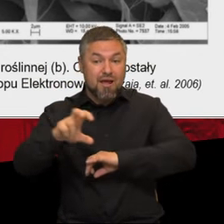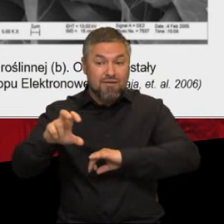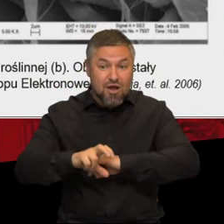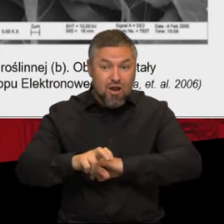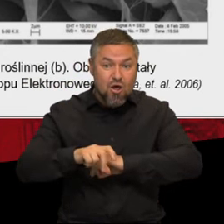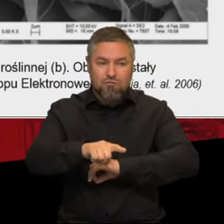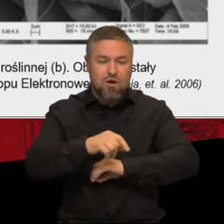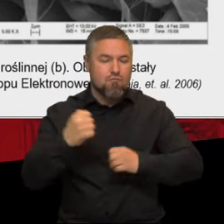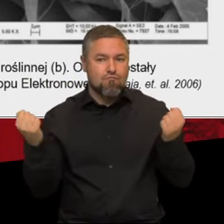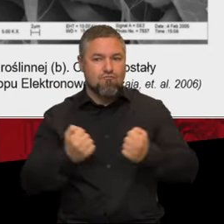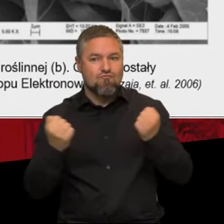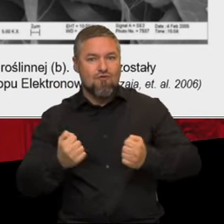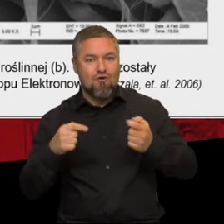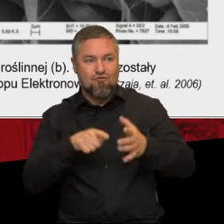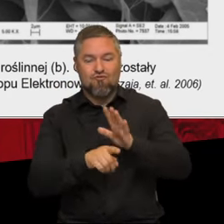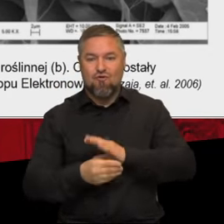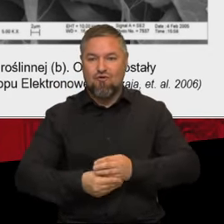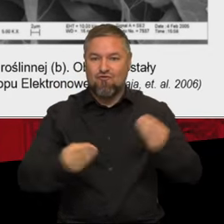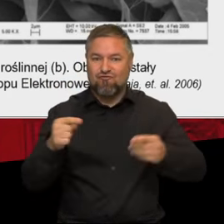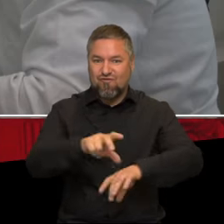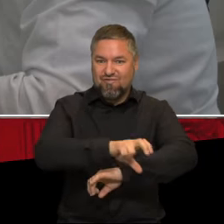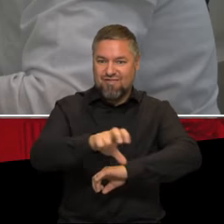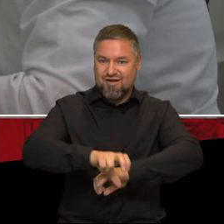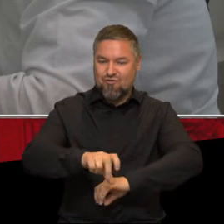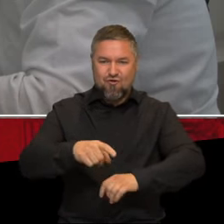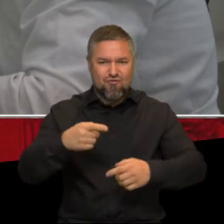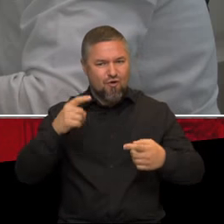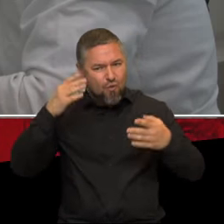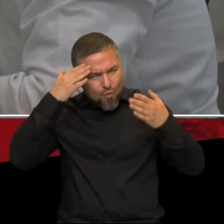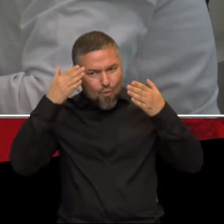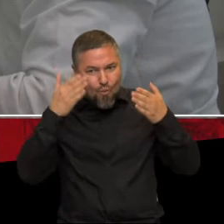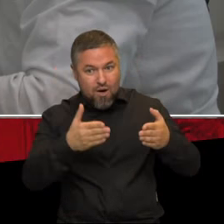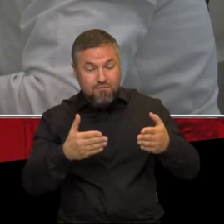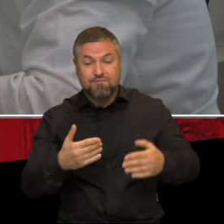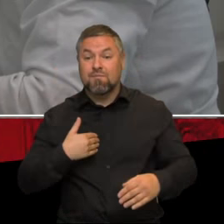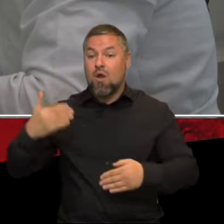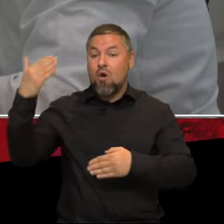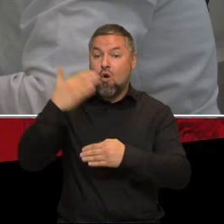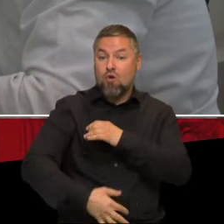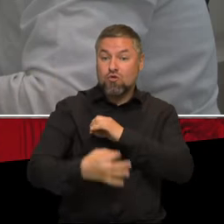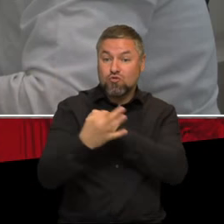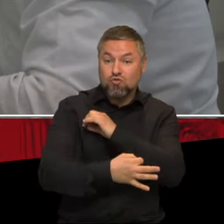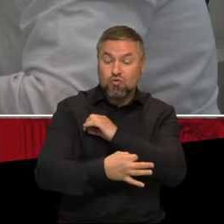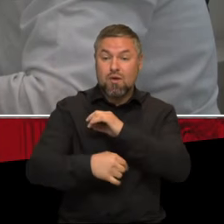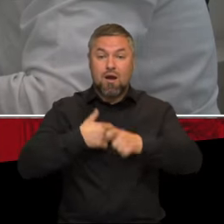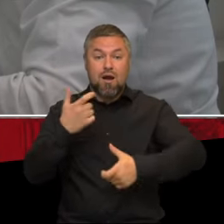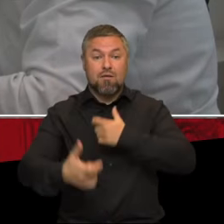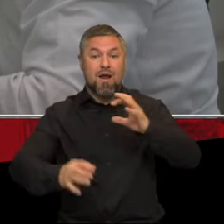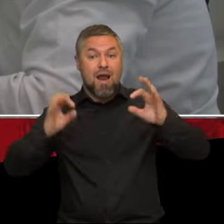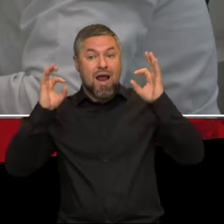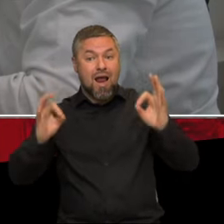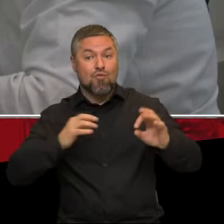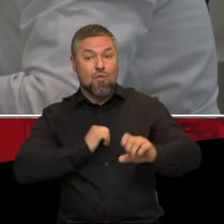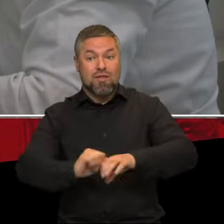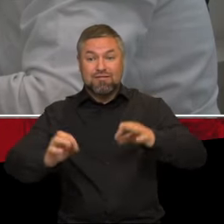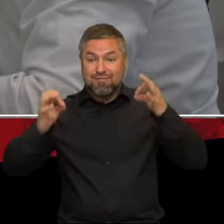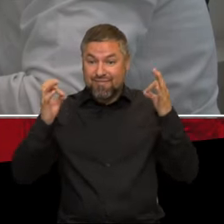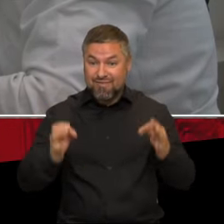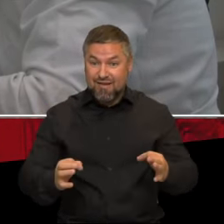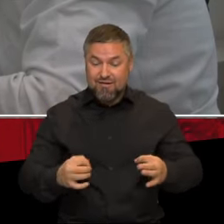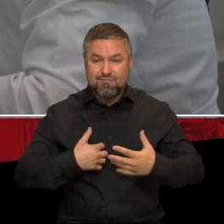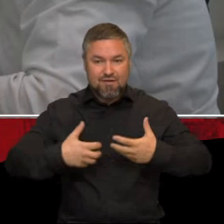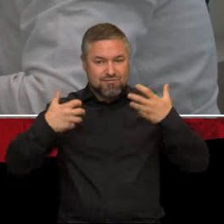Przemysłowej kładzie duży nacisk na rozwijanie tej technologii. Kończąc studia, trafiłem do miejsca, w którym aktualnie jestem i w